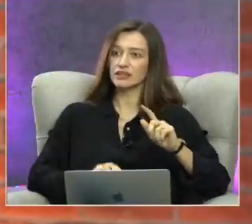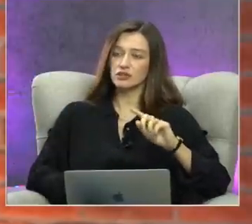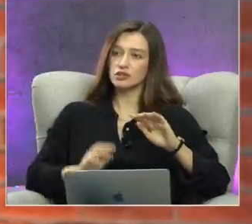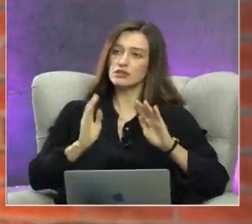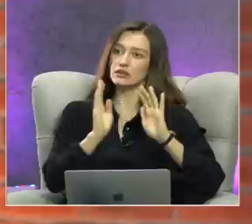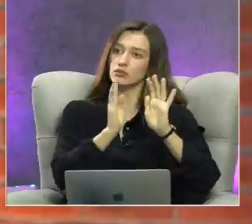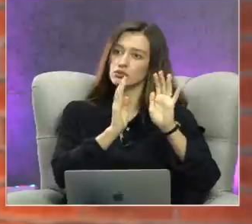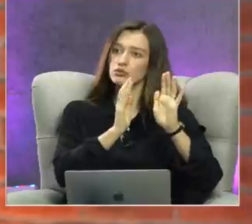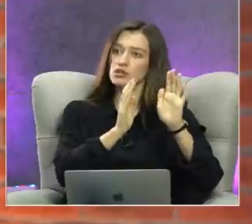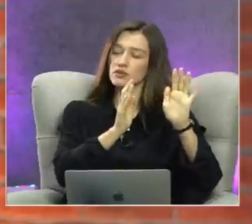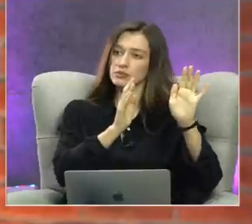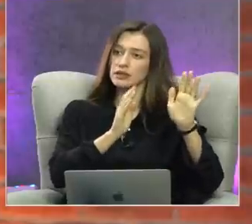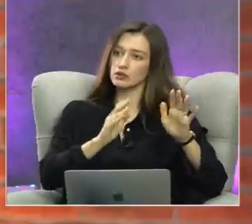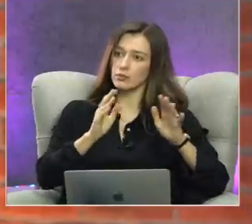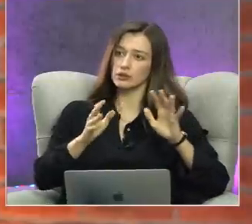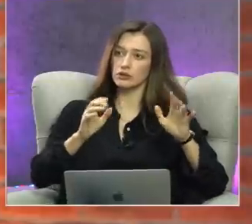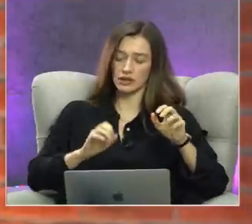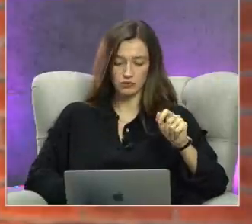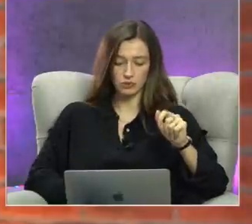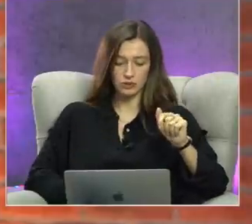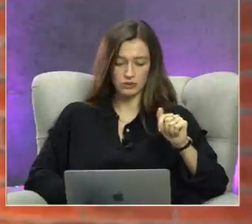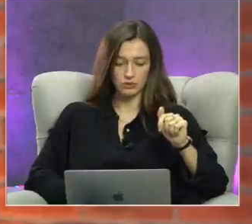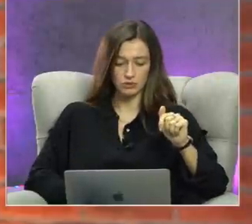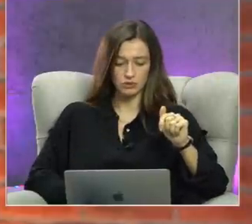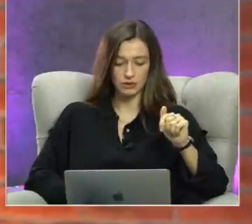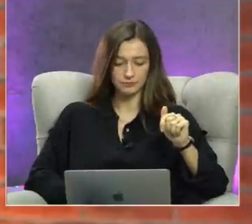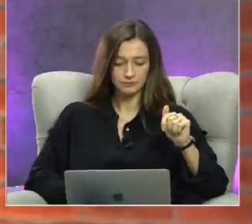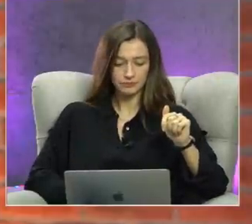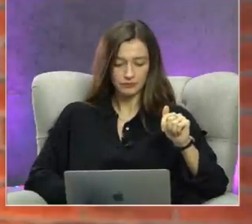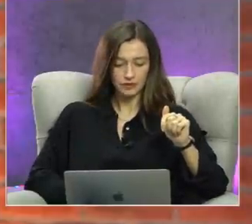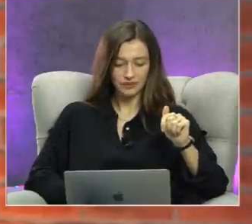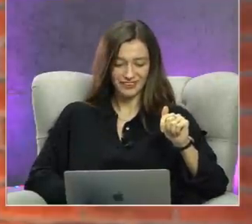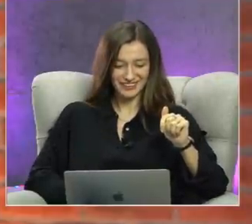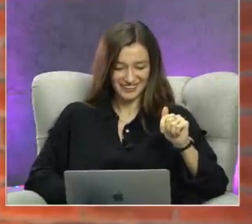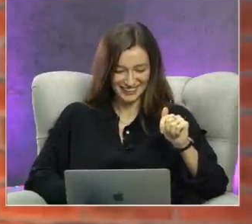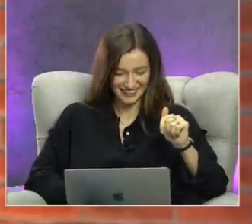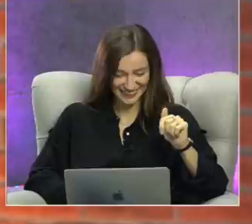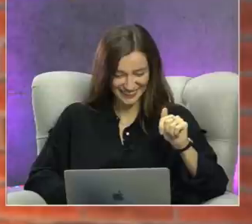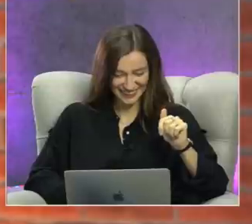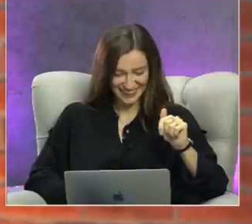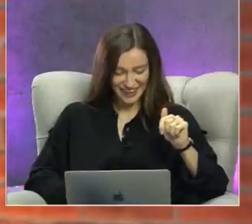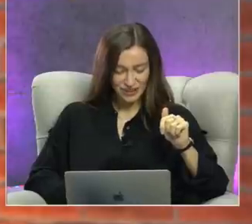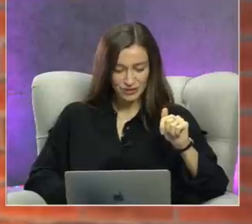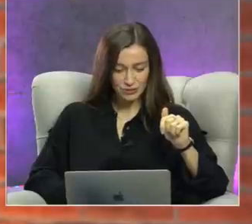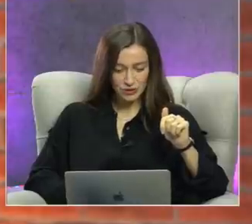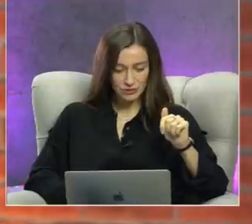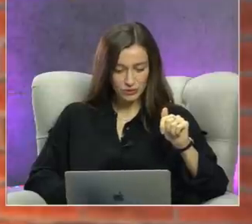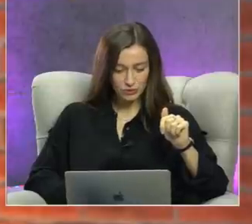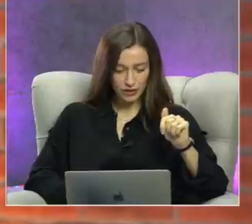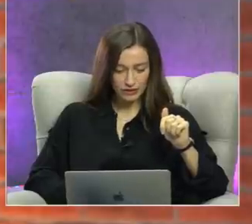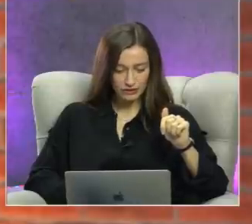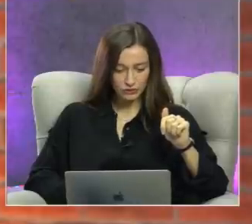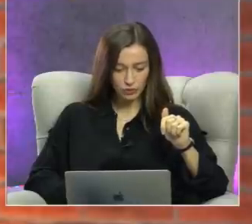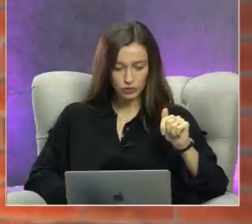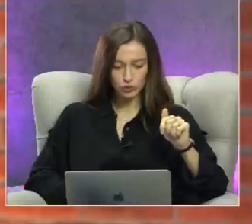evet, gidişiniz hani o sorunun cevabına gidiyor. Ben onu da araya sokmak istiyorum o tamam. yüzden. Bak hissettim soruyu. Görüyor musun gelmeden? Hocam şöyle bir